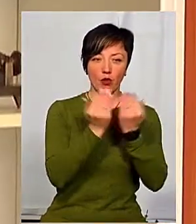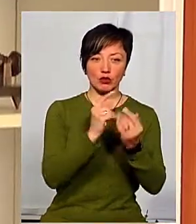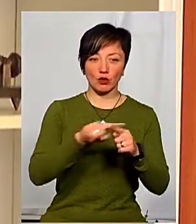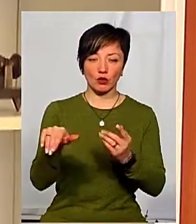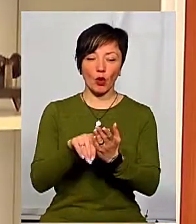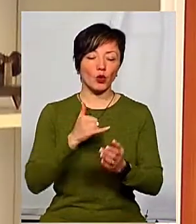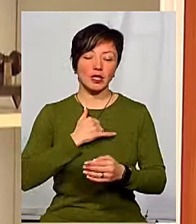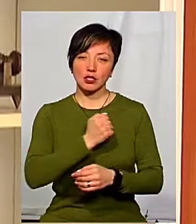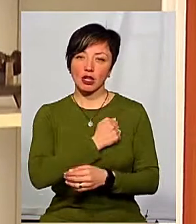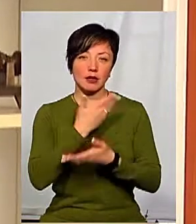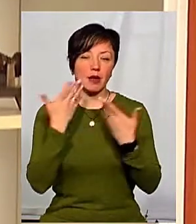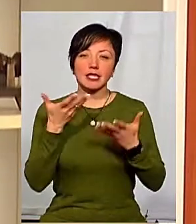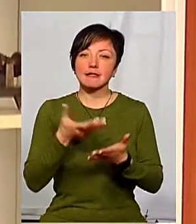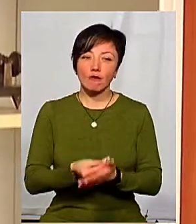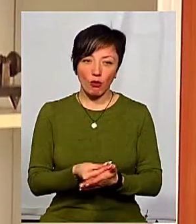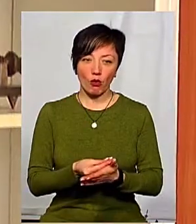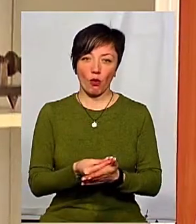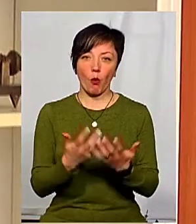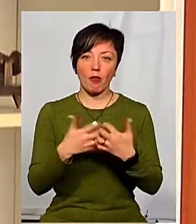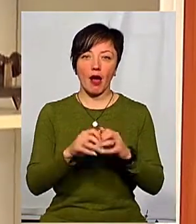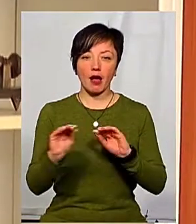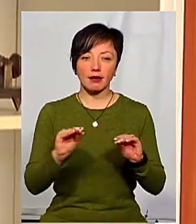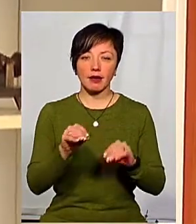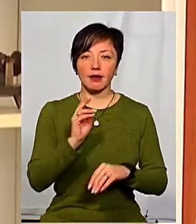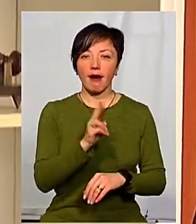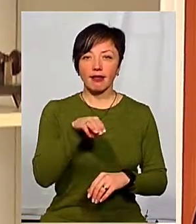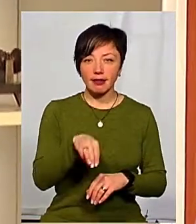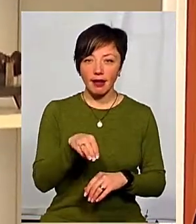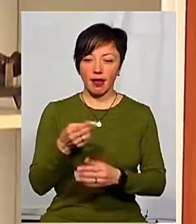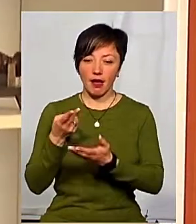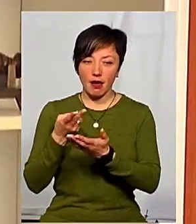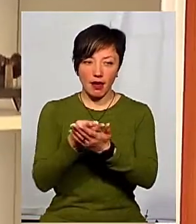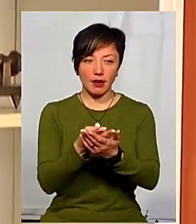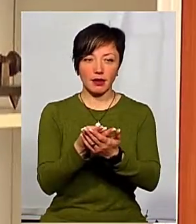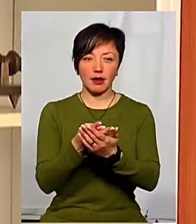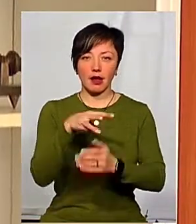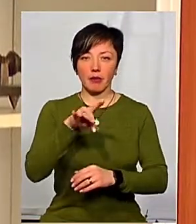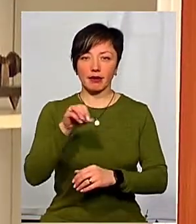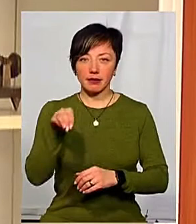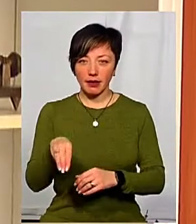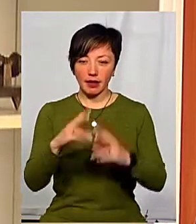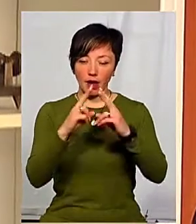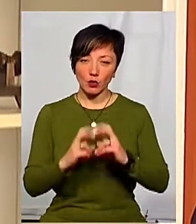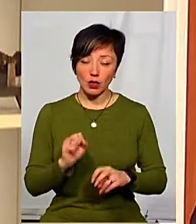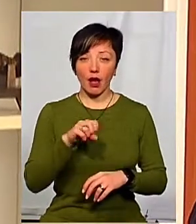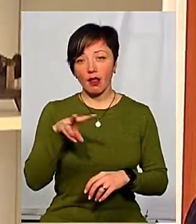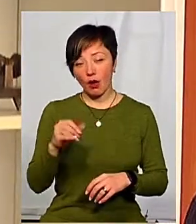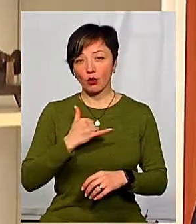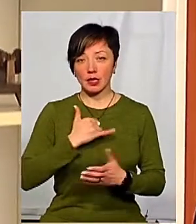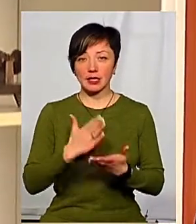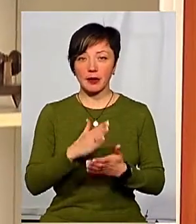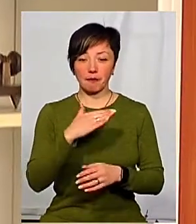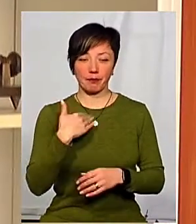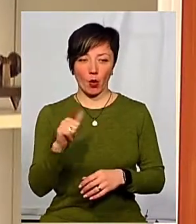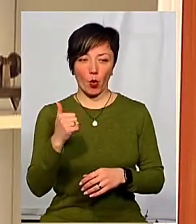нас, на жаль, немає свого такого обладнання, як КТ і МРТ для КТ і МРТ діагностик, але в нас є